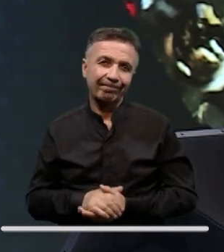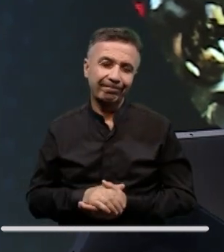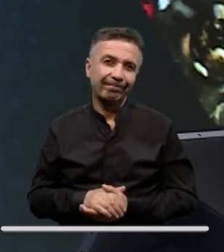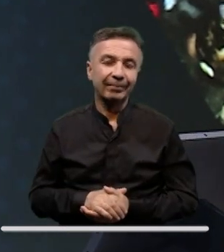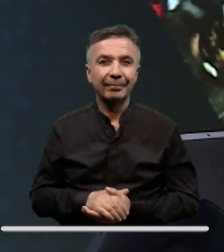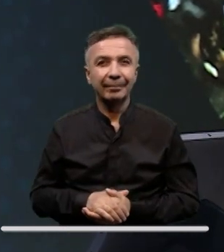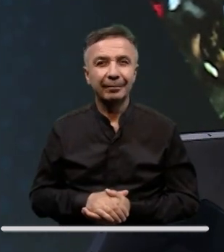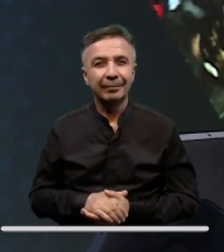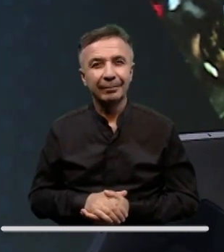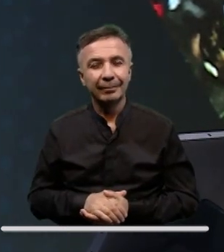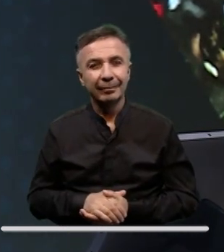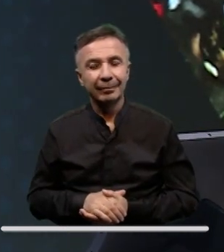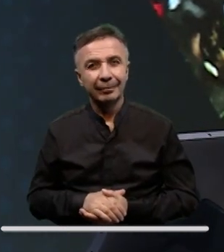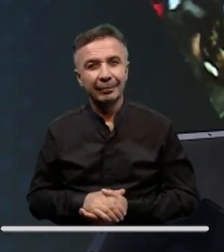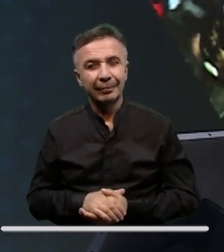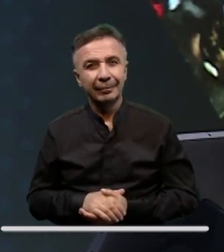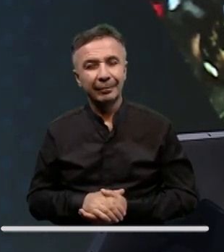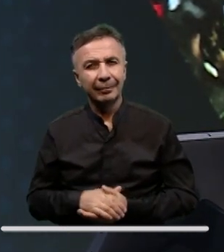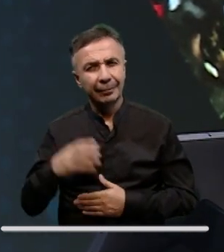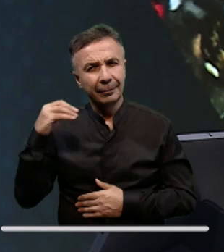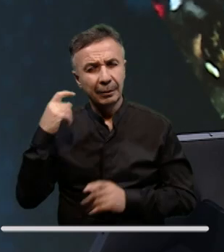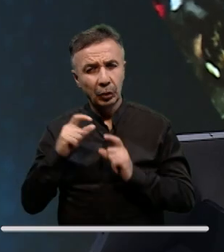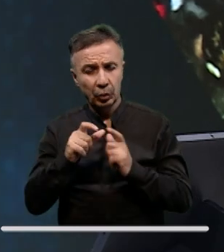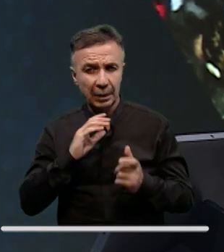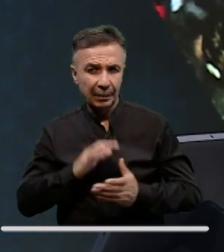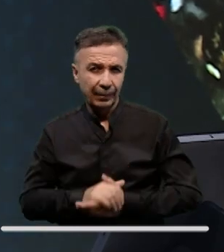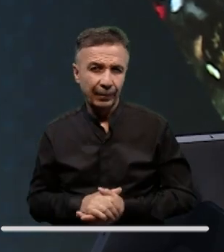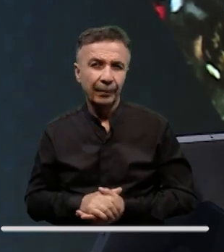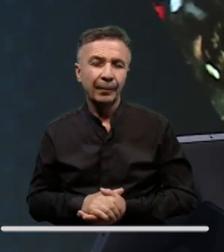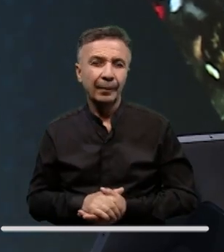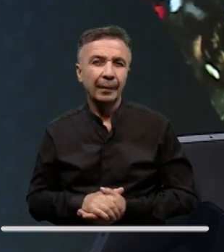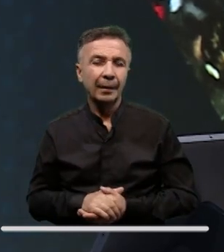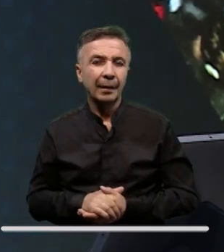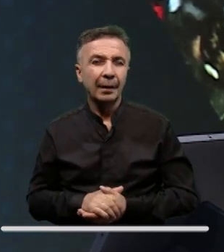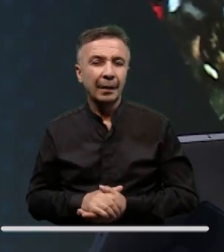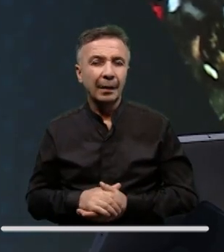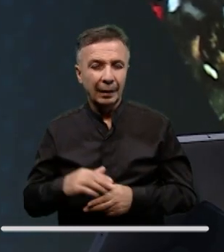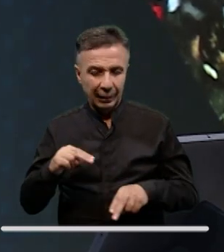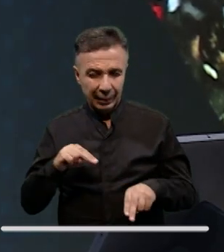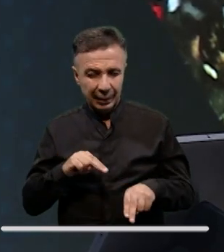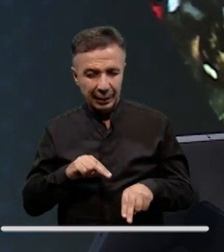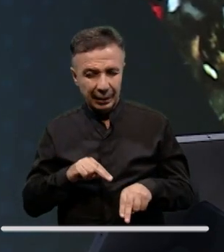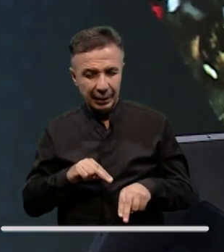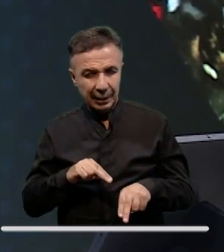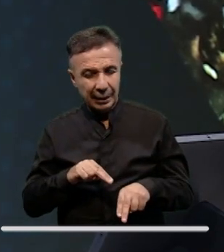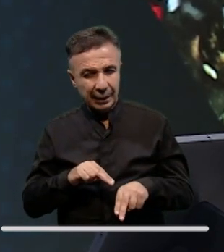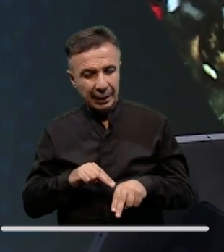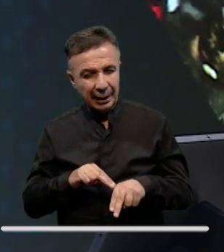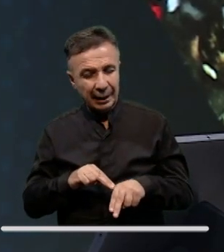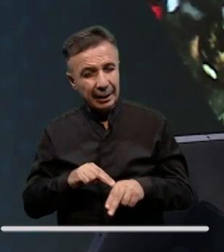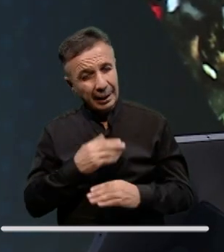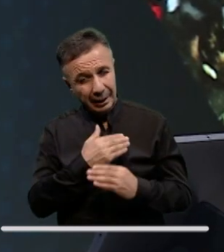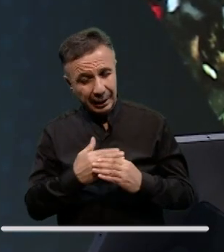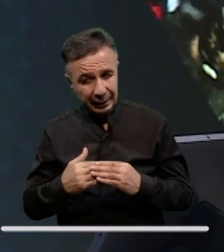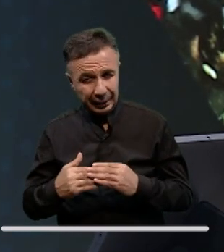dualar müşterek e Hocama bir sorum olacaktı Buyurun Eee kart ile altın alınabilir mi Hesap kartı ya da kredi